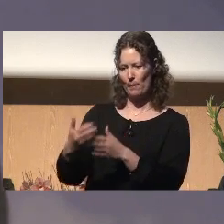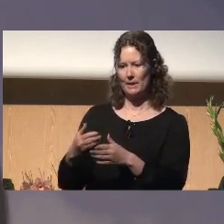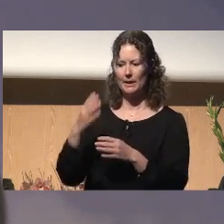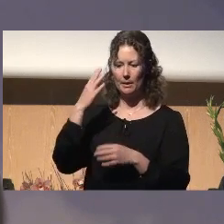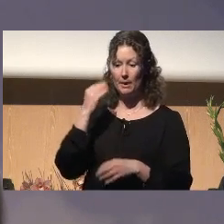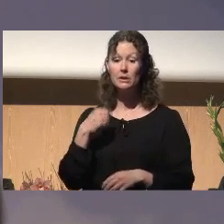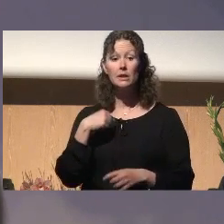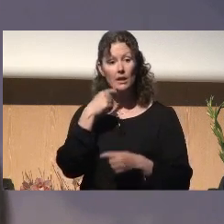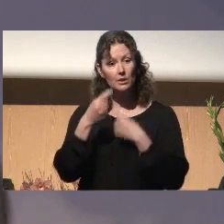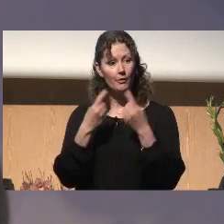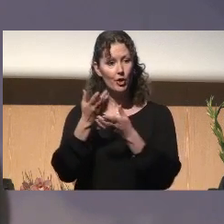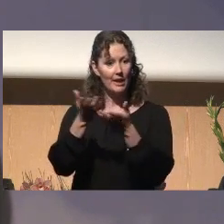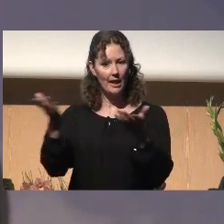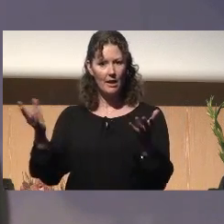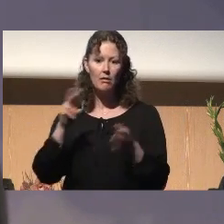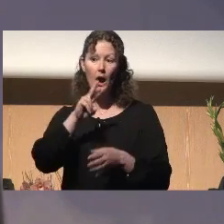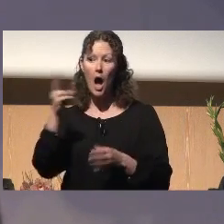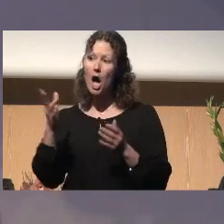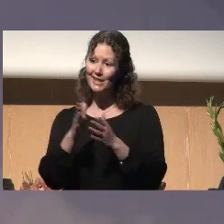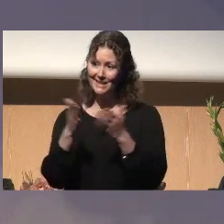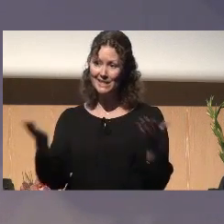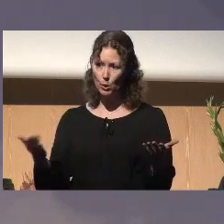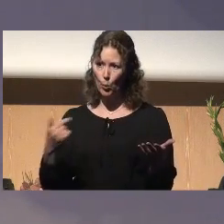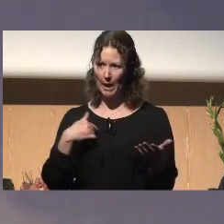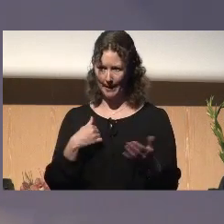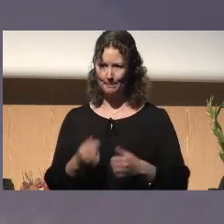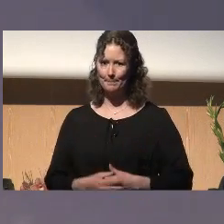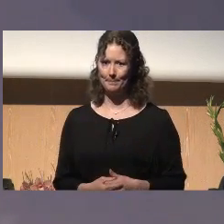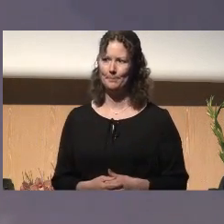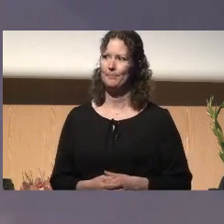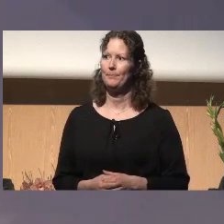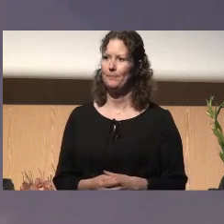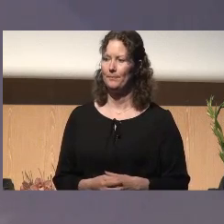Jeg skal fortelle dere en annen historie.